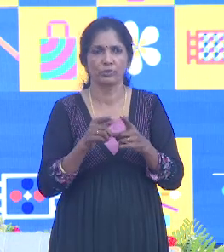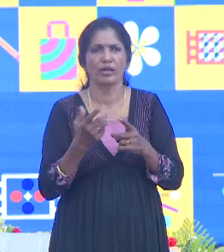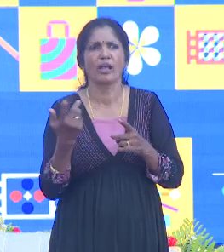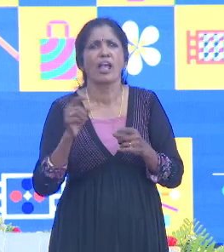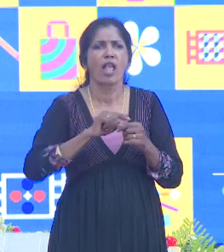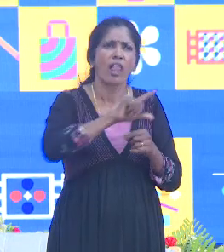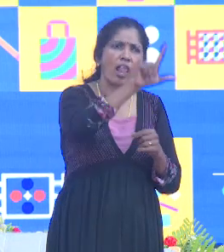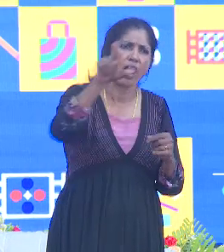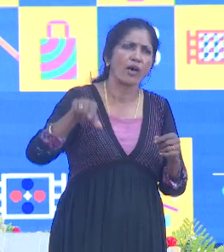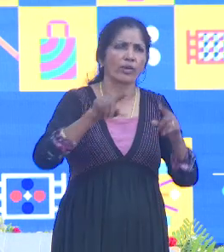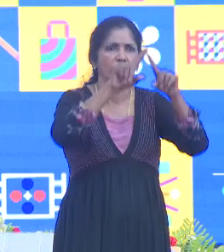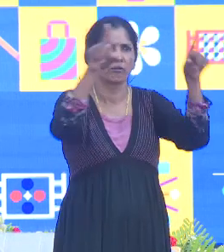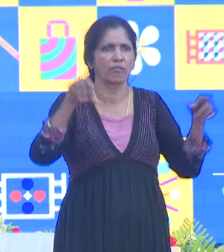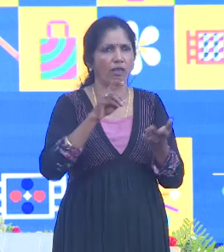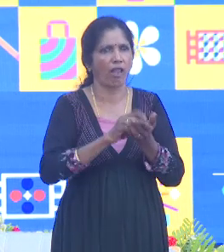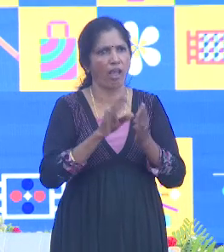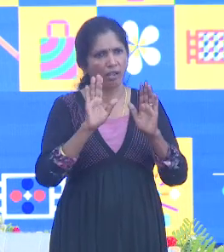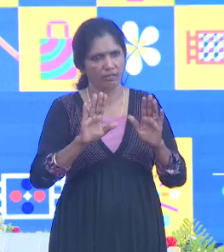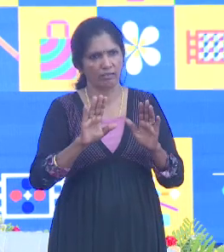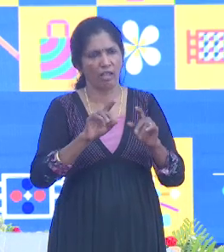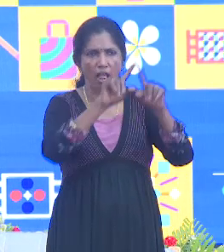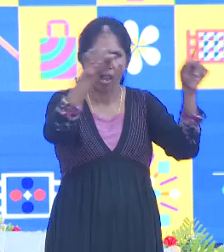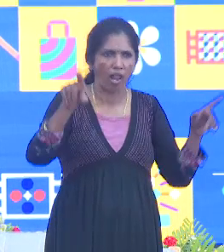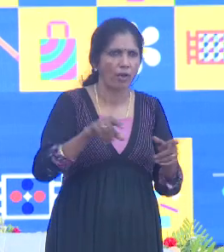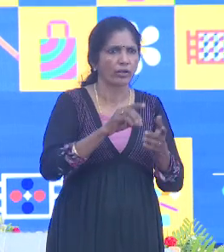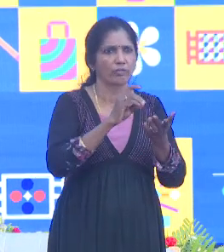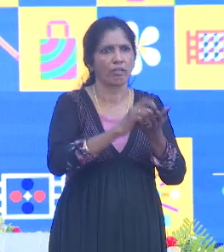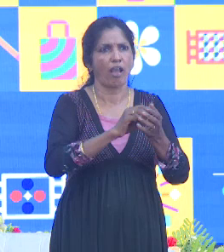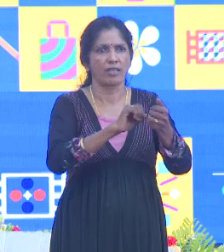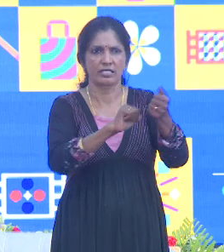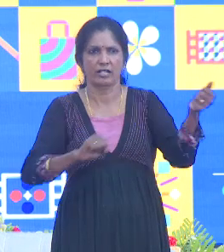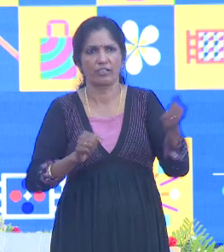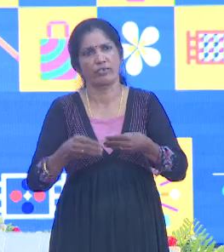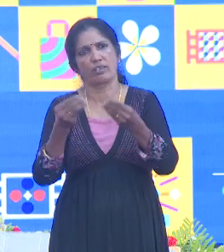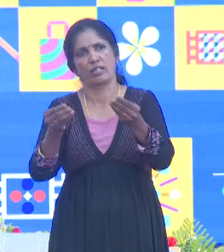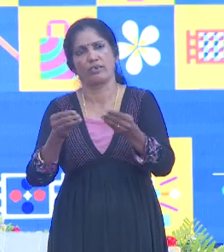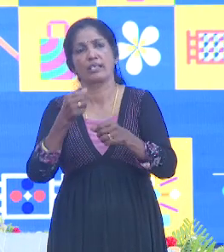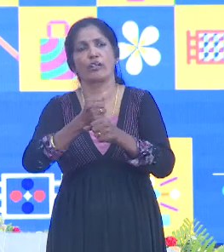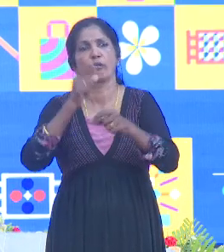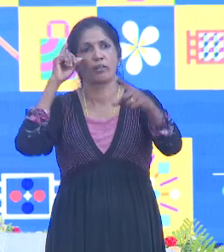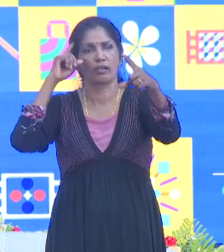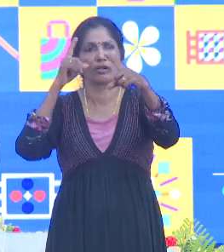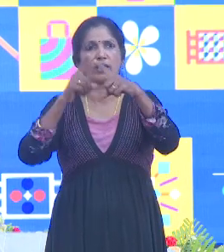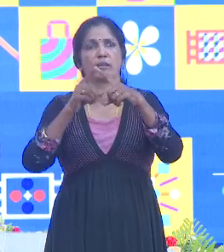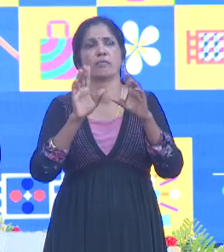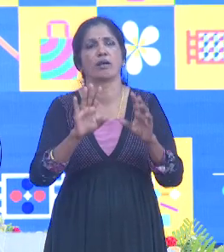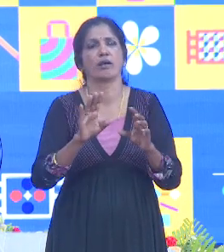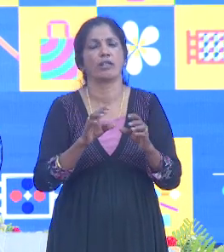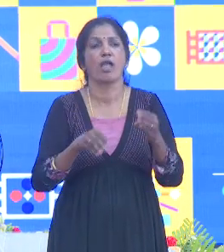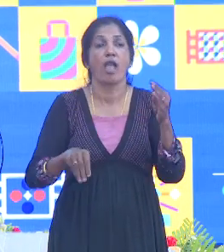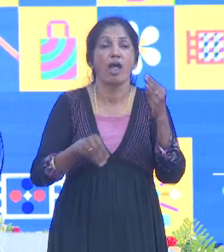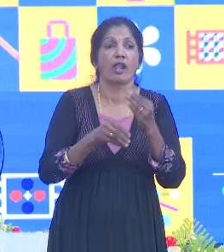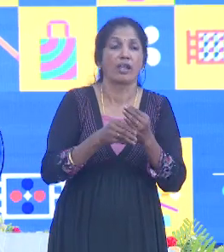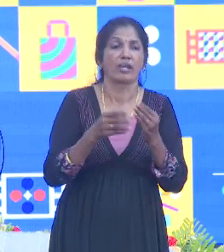എല്ലാവർക്കും ഭൂമി, എല്ലാവർക്കും ഭൂമിയുടെ രേഖ. ഈ ഗവൺമെൻറ്റിന് മറ്റൊരു ലക്ഷ്യം കൂടിയുണ്ട്, അതിൻ്റെ കൂടെ ആഡ് ചെയ്യുന്നതിന്